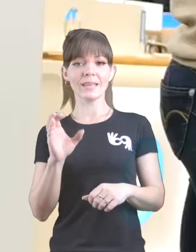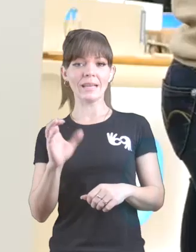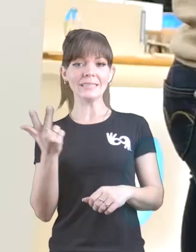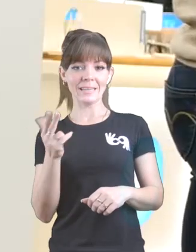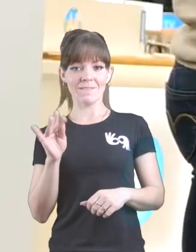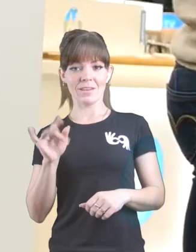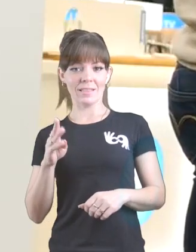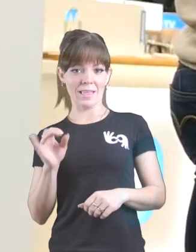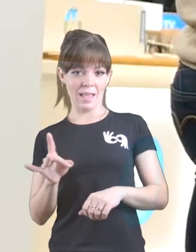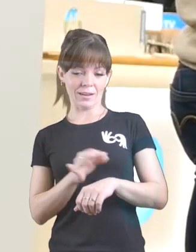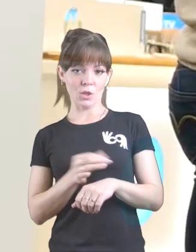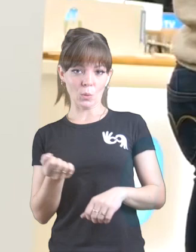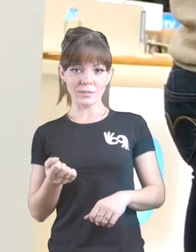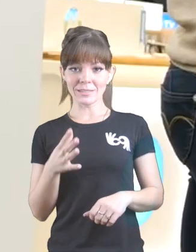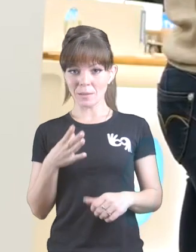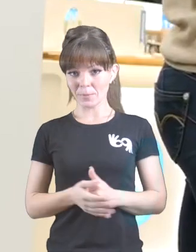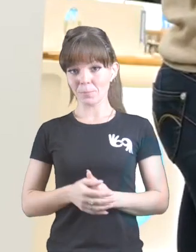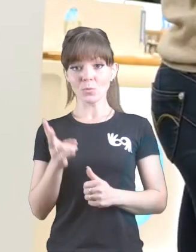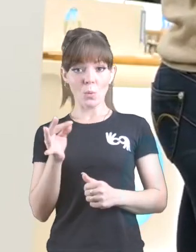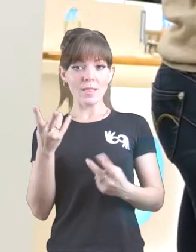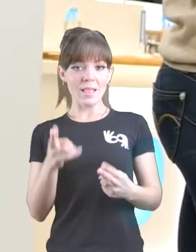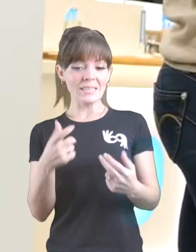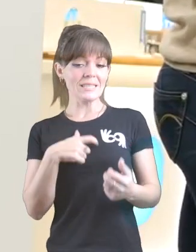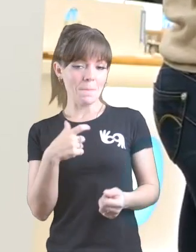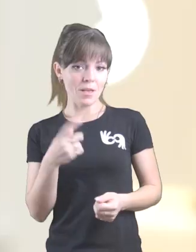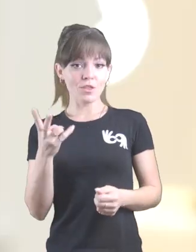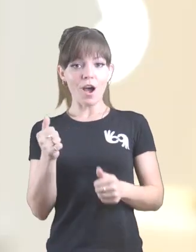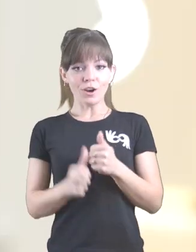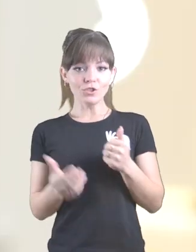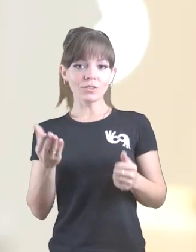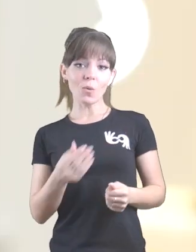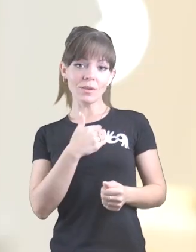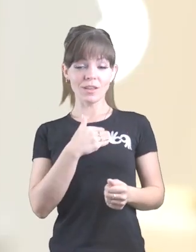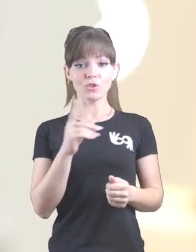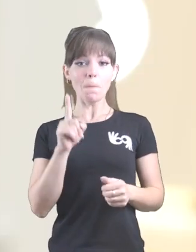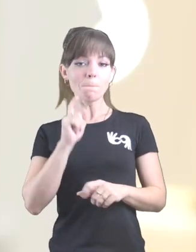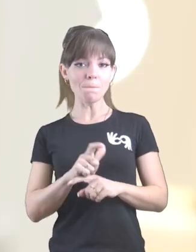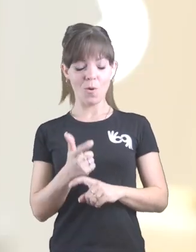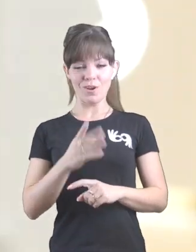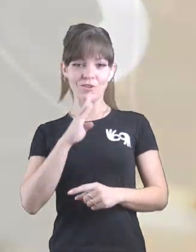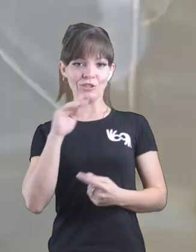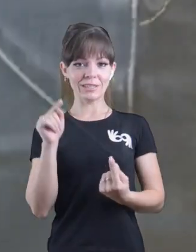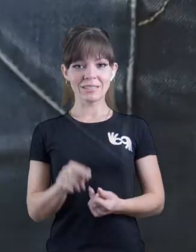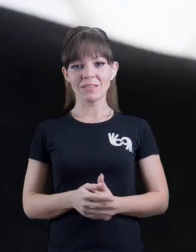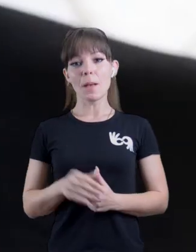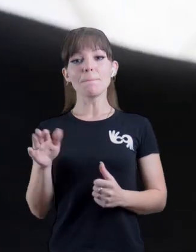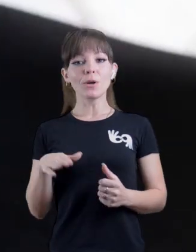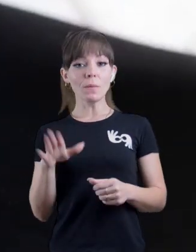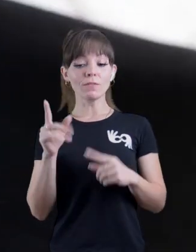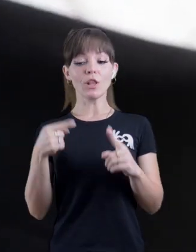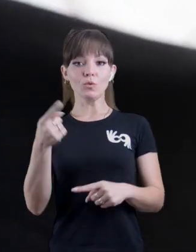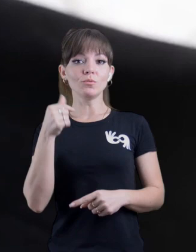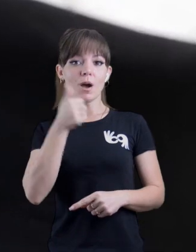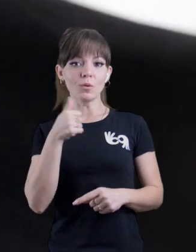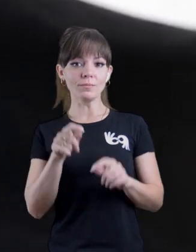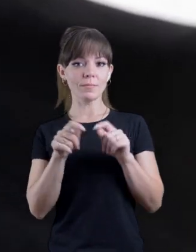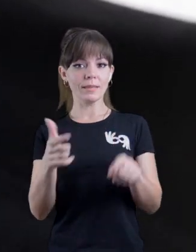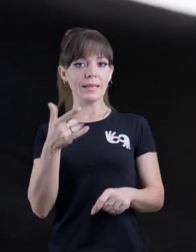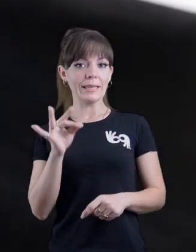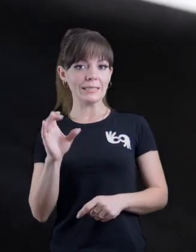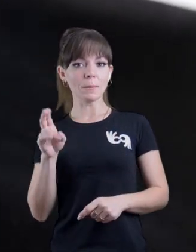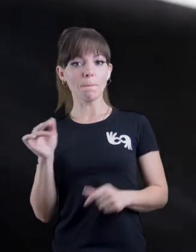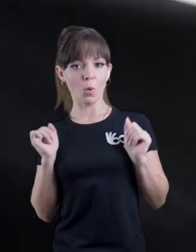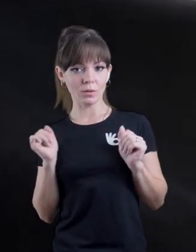S3 Frontier, когда готовила их обзор. Но для себя на каждый день хотелось что-то более женственное. Потом в следующем году вышли